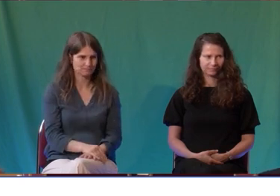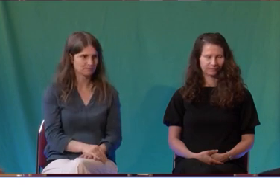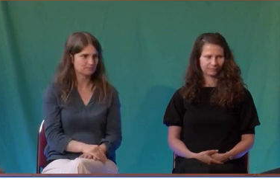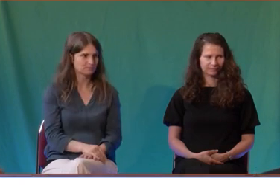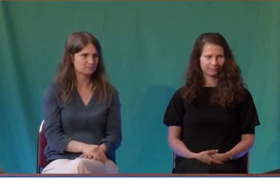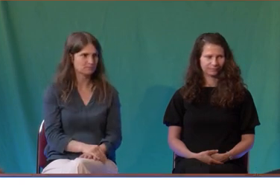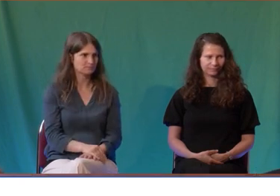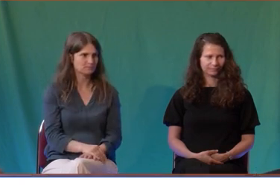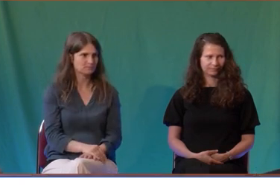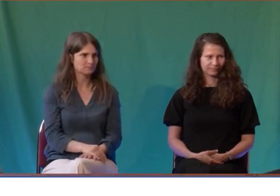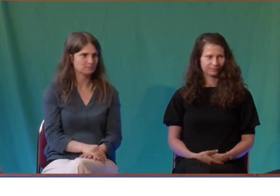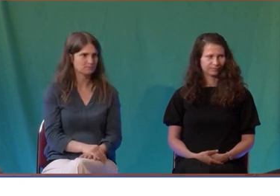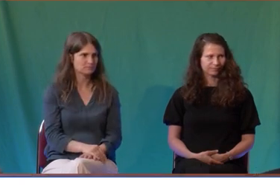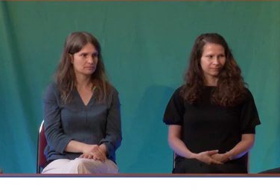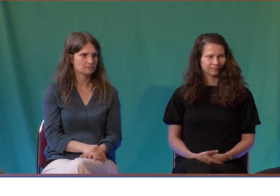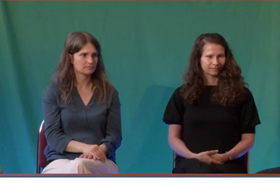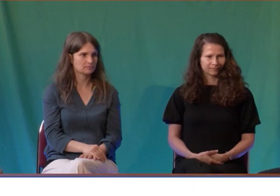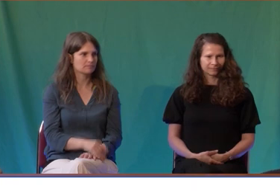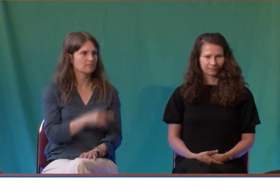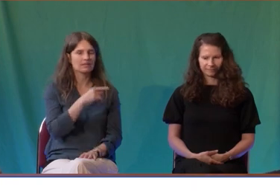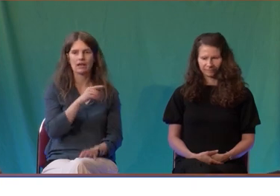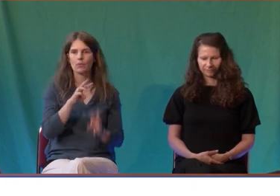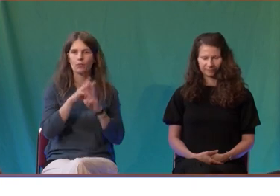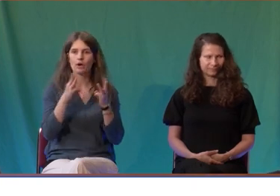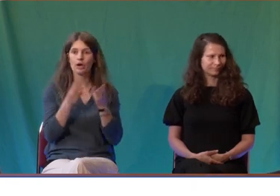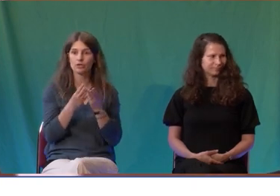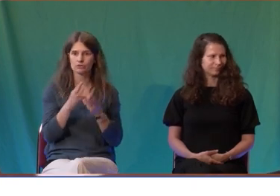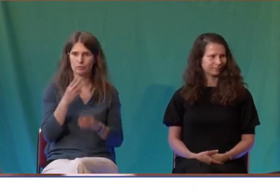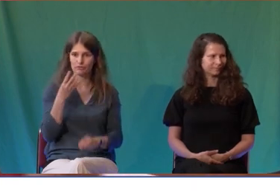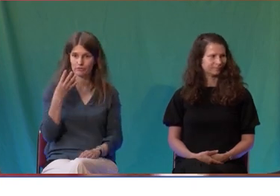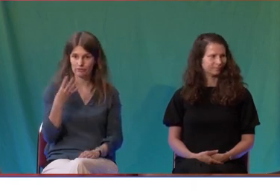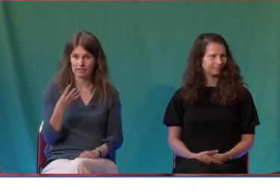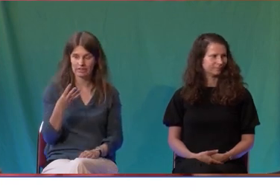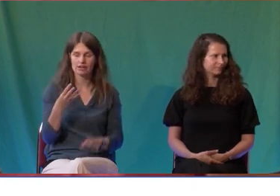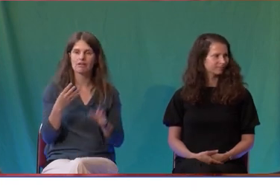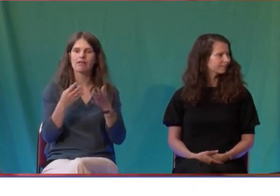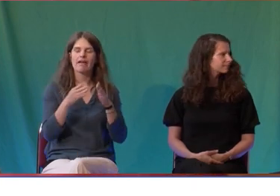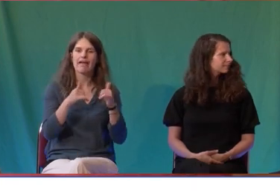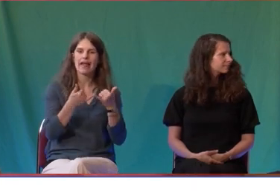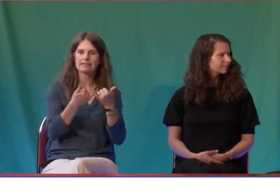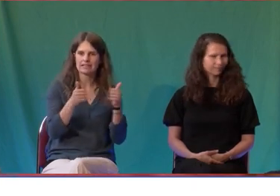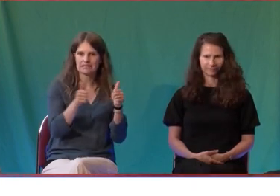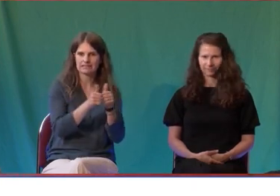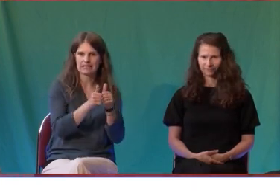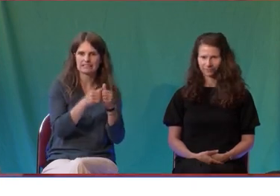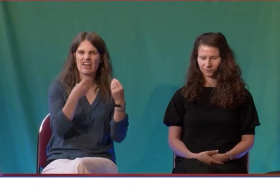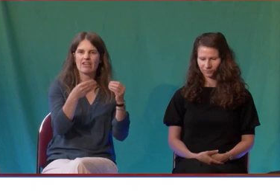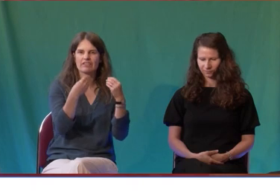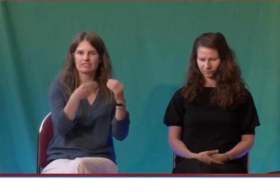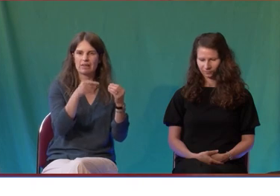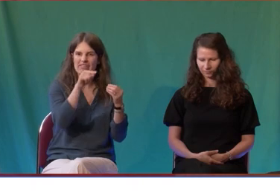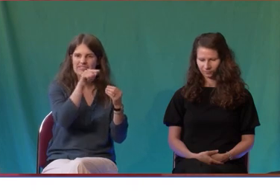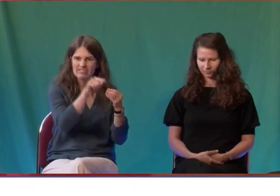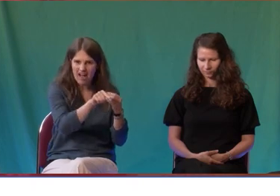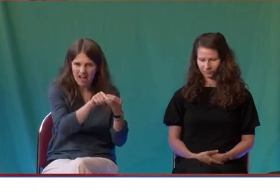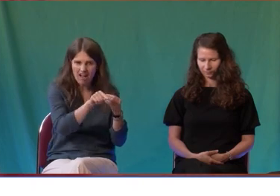da ging es ja um die qualifizierte elternassistenz und weil da das Interesse so groß war haben wir aus dem Workshop